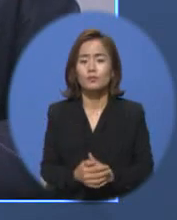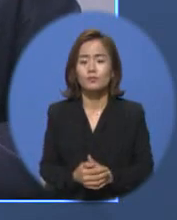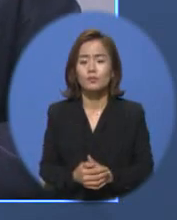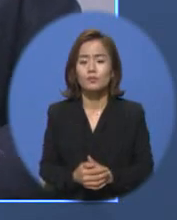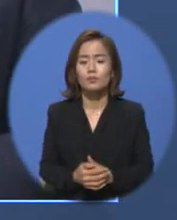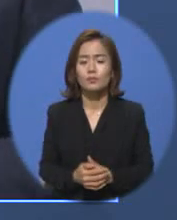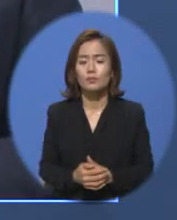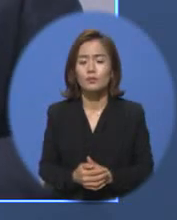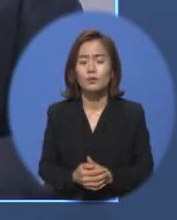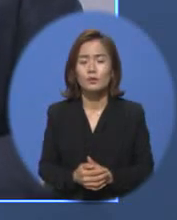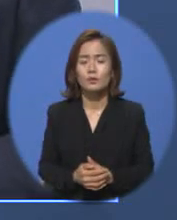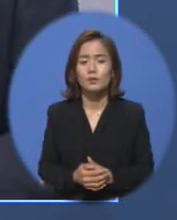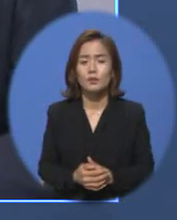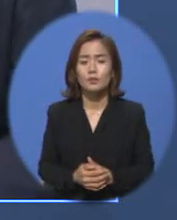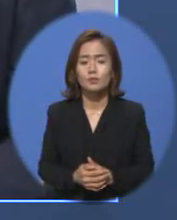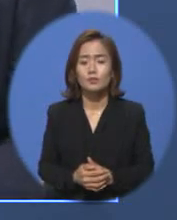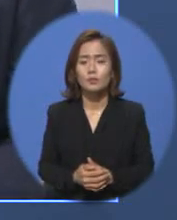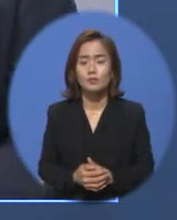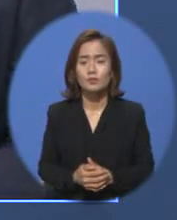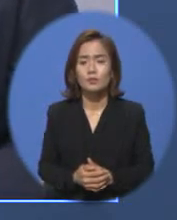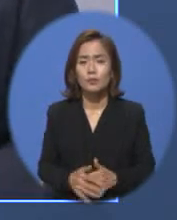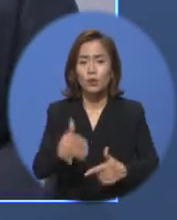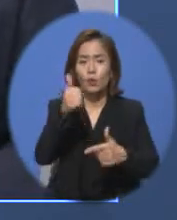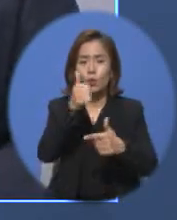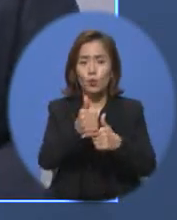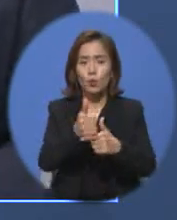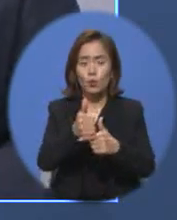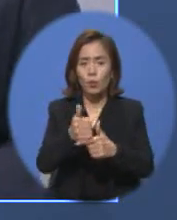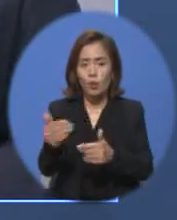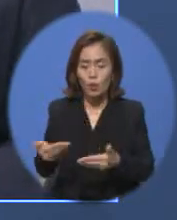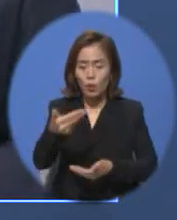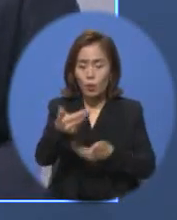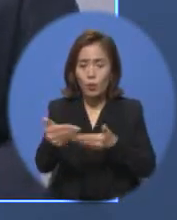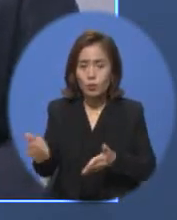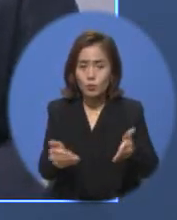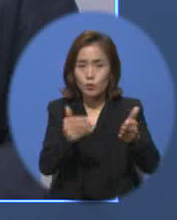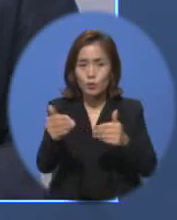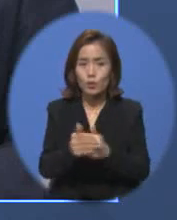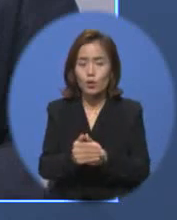가몇가지 자료를가져왔습니다.이는